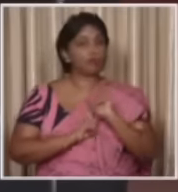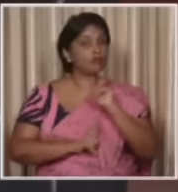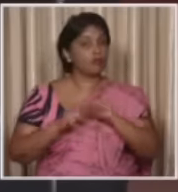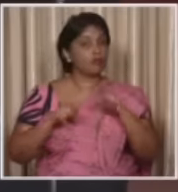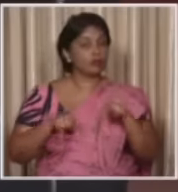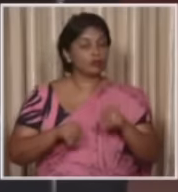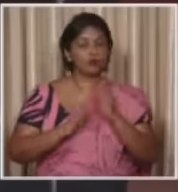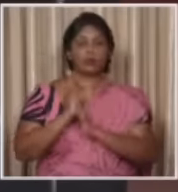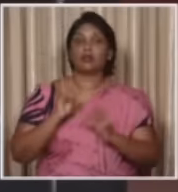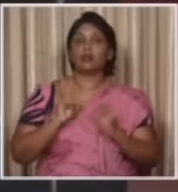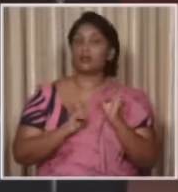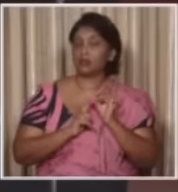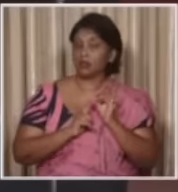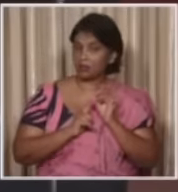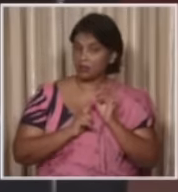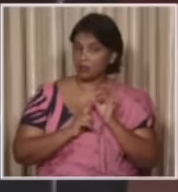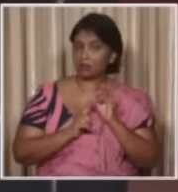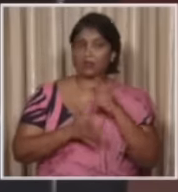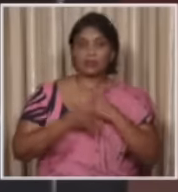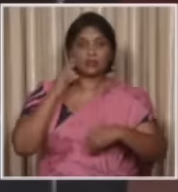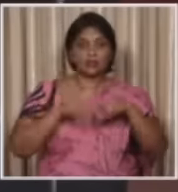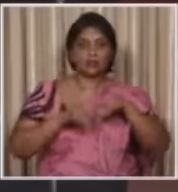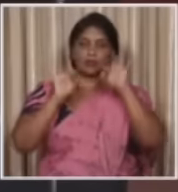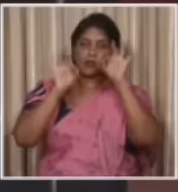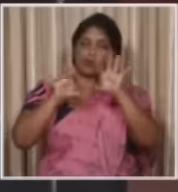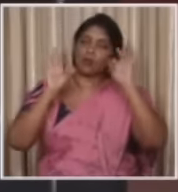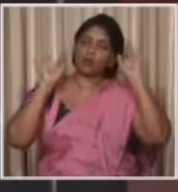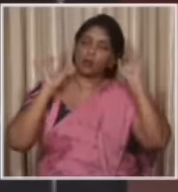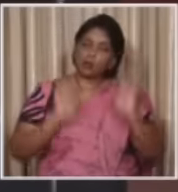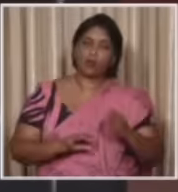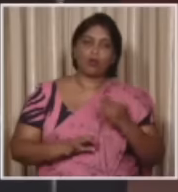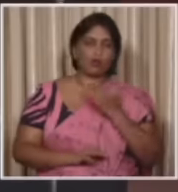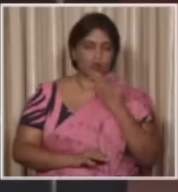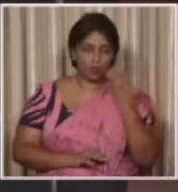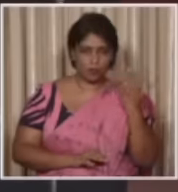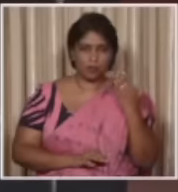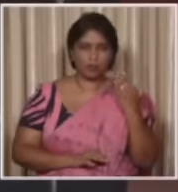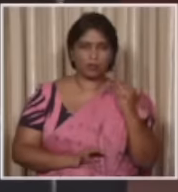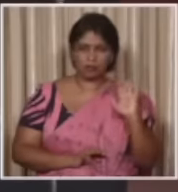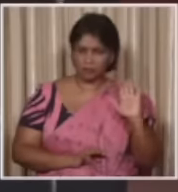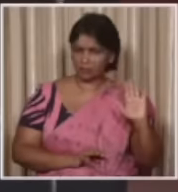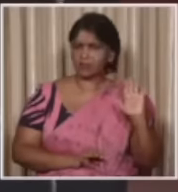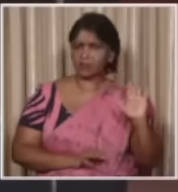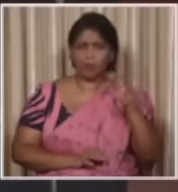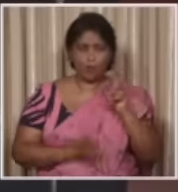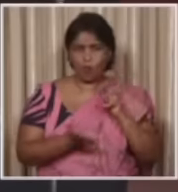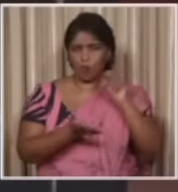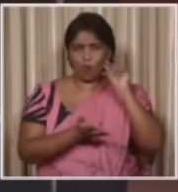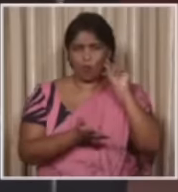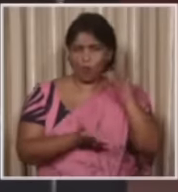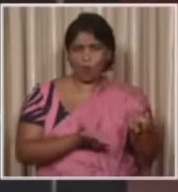පාර්ලිමේන්තුවේ ඉන්න මන්ත්‍රීවරයෙකුට ඡන්ද දීමේ වැලකී ඉන්න පුළුවන්. ඒකනේ කහපාට බොත්තමක් තියෙන. හරියට බොත්තම නෙවෙයි. ඡන්ද දීමේ වැලකී ඉන්න